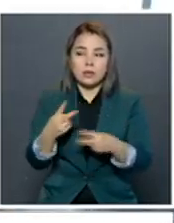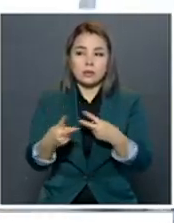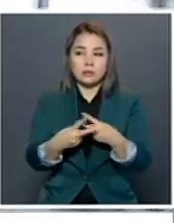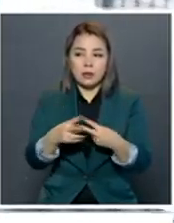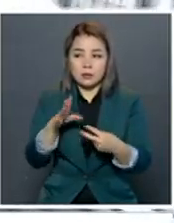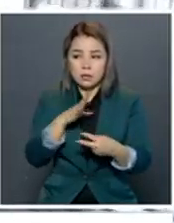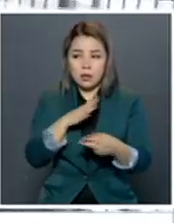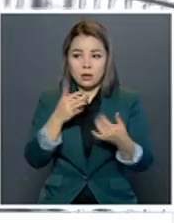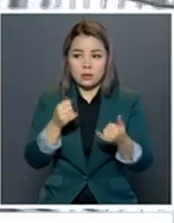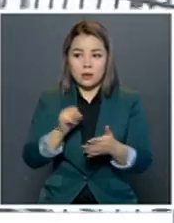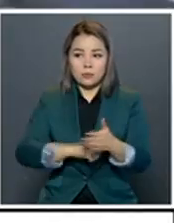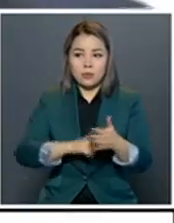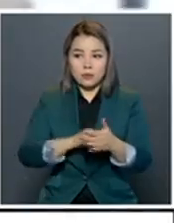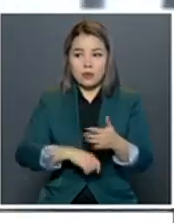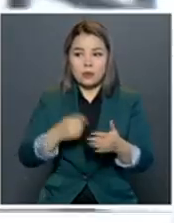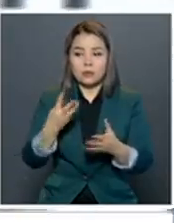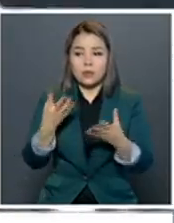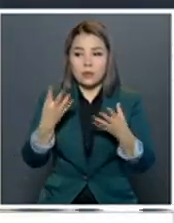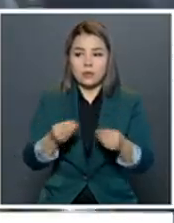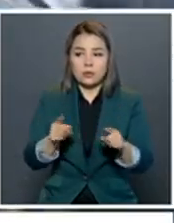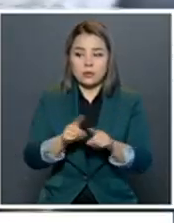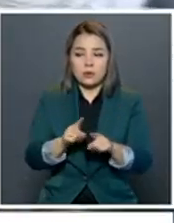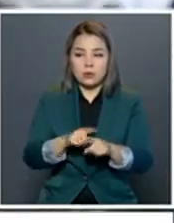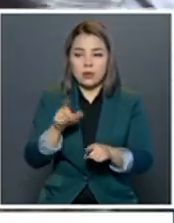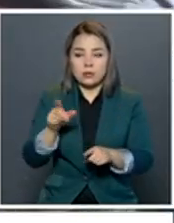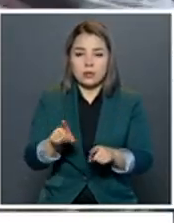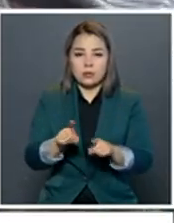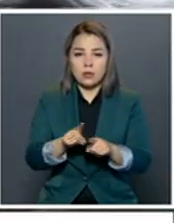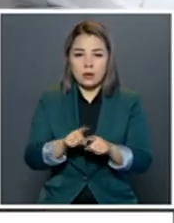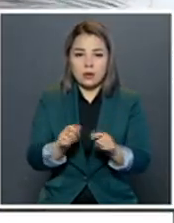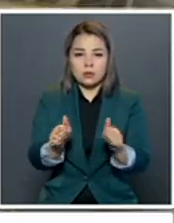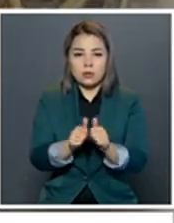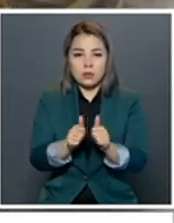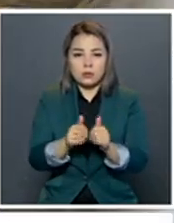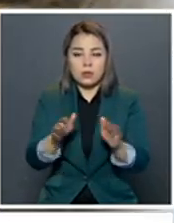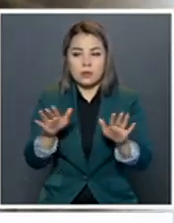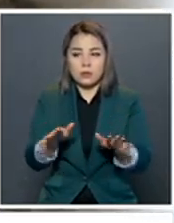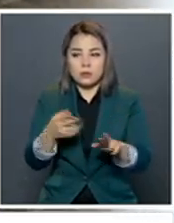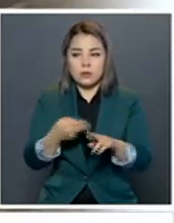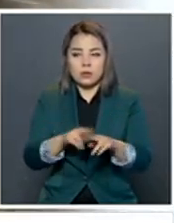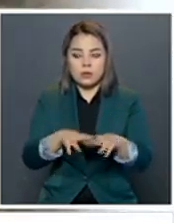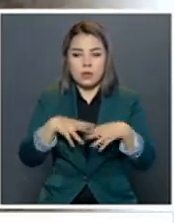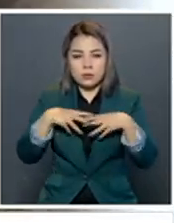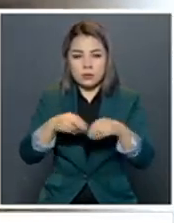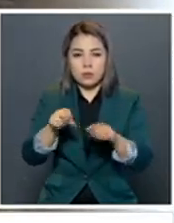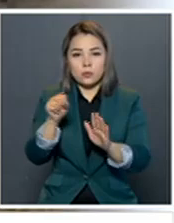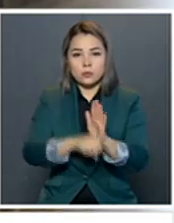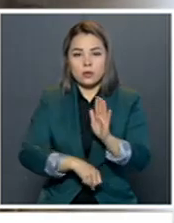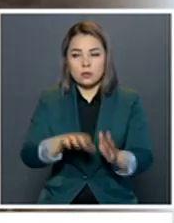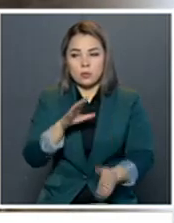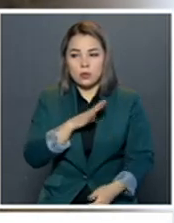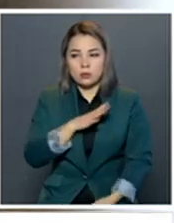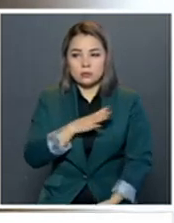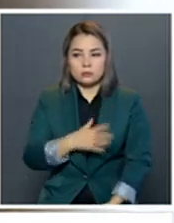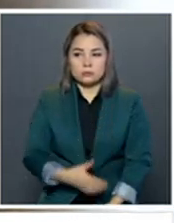келген. Салдарынан бірнеше күн өткеннен кейін арлан тордың екінші жағында тұрған сілеусінді талап мерт қылған.